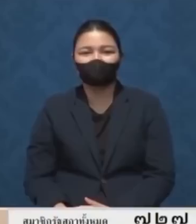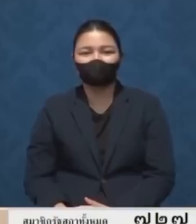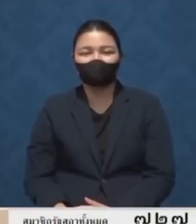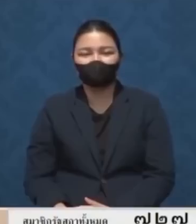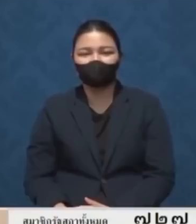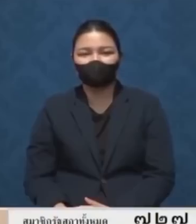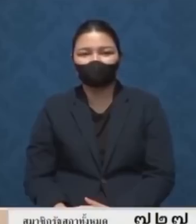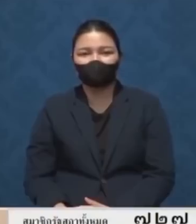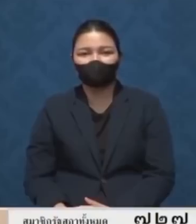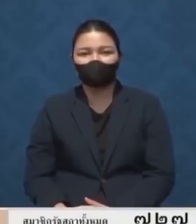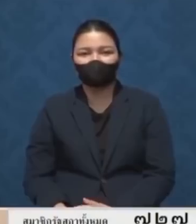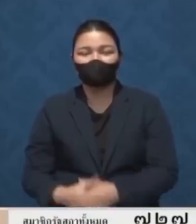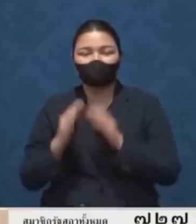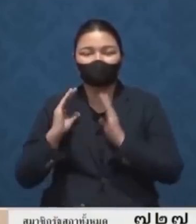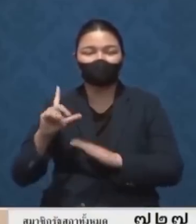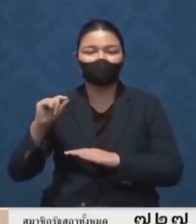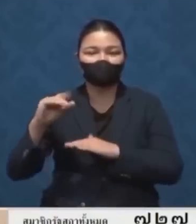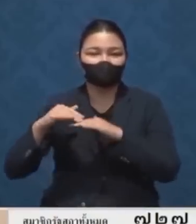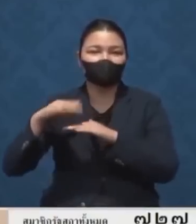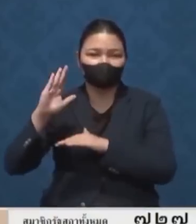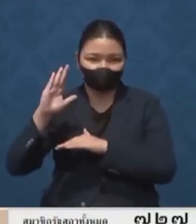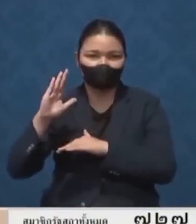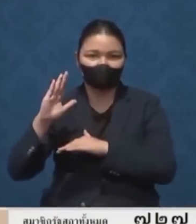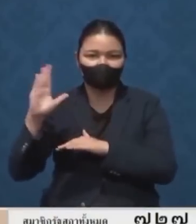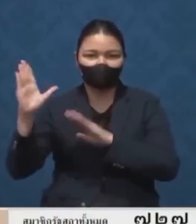กดที่ 16คนครับ